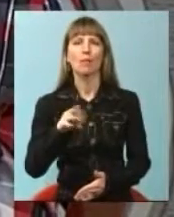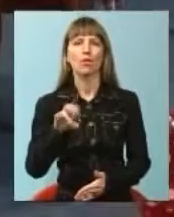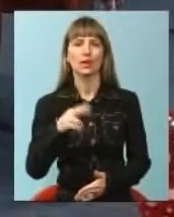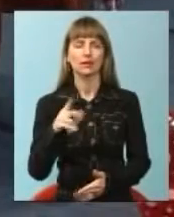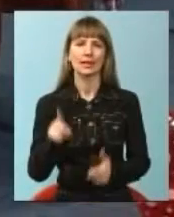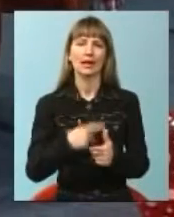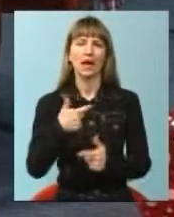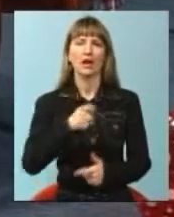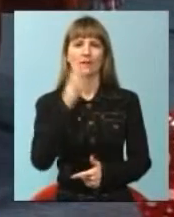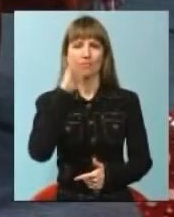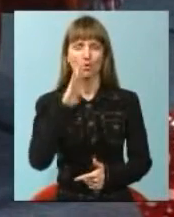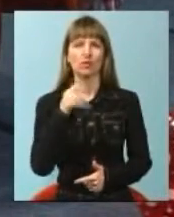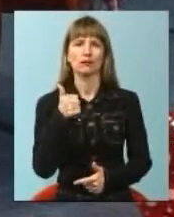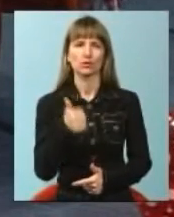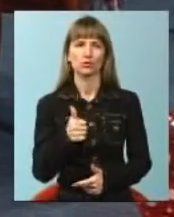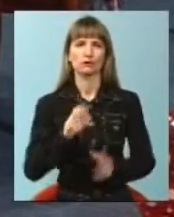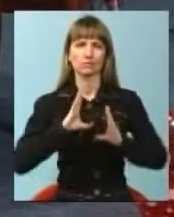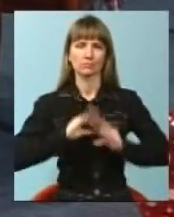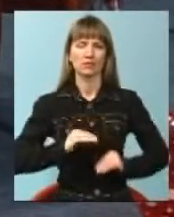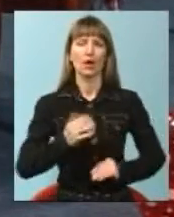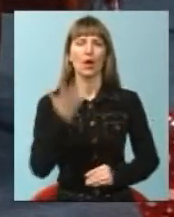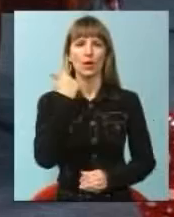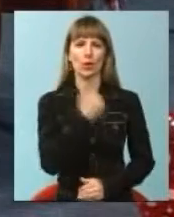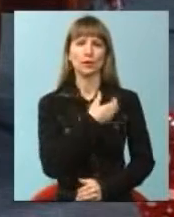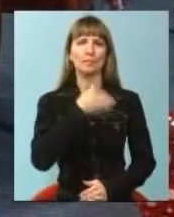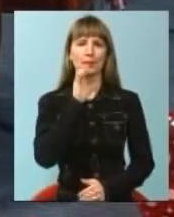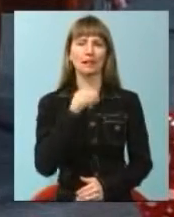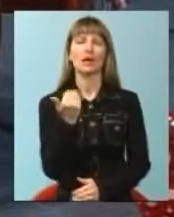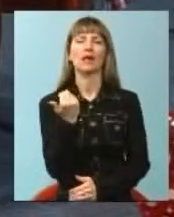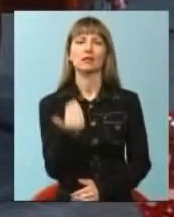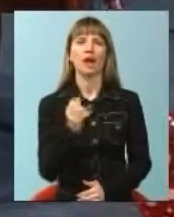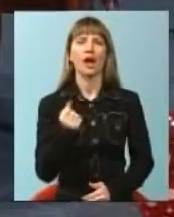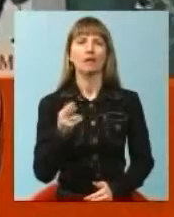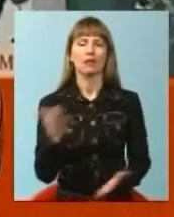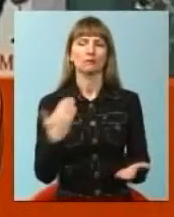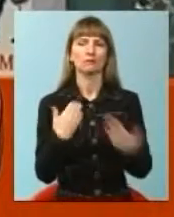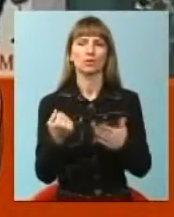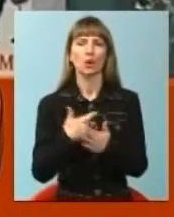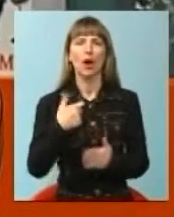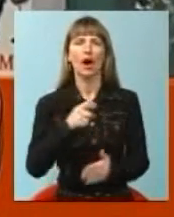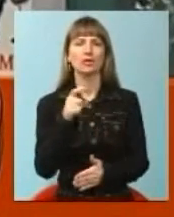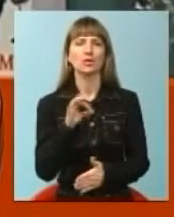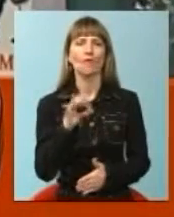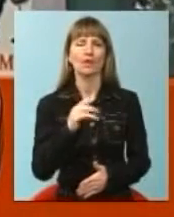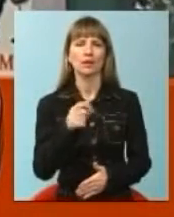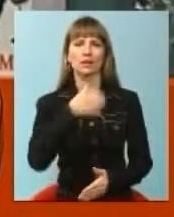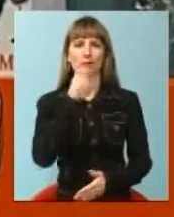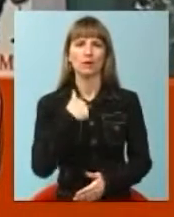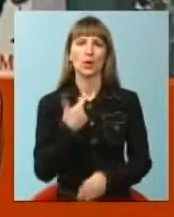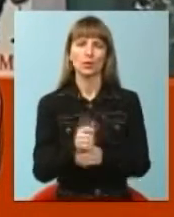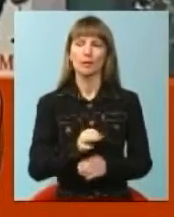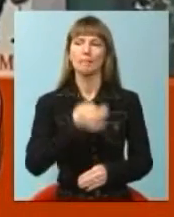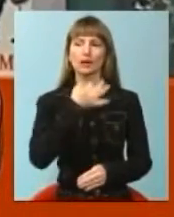воду. Ну і насправді вона дуже добре втамовує спрагу. А ти, Аню, як взагалі ставишся до газованих напоїв? Мені вони